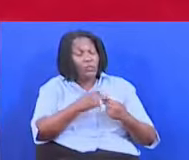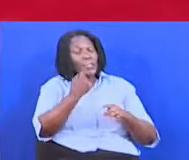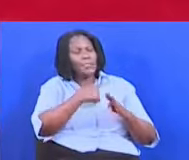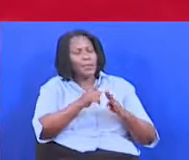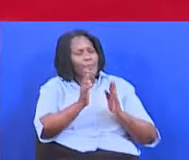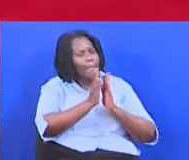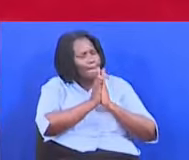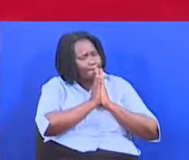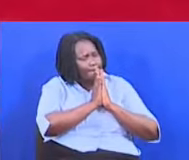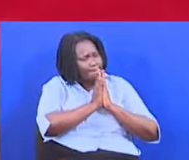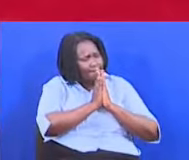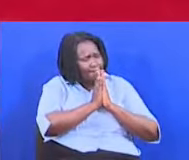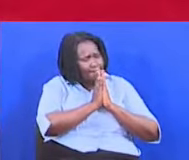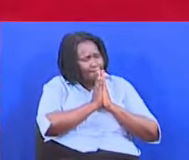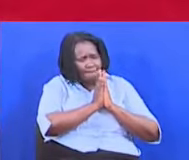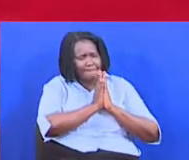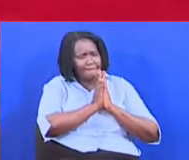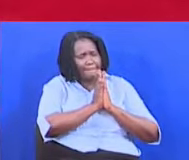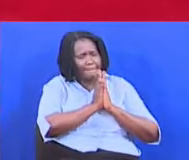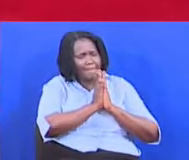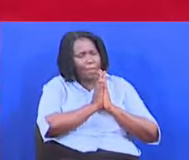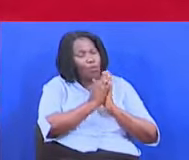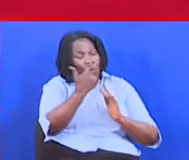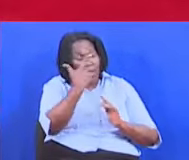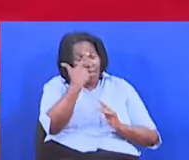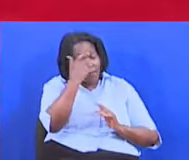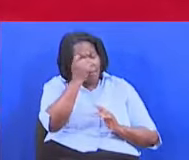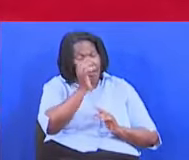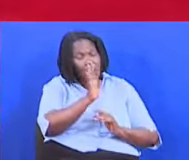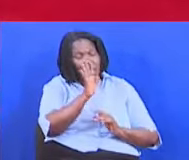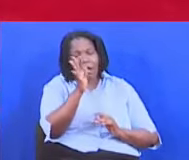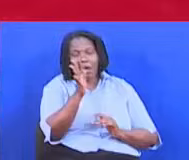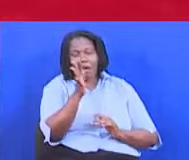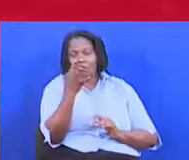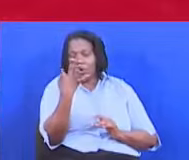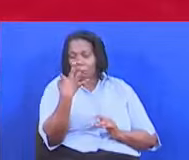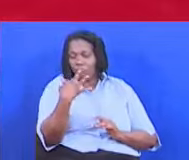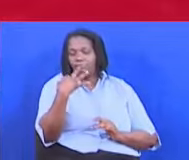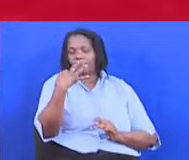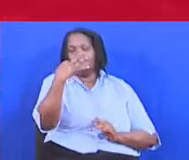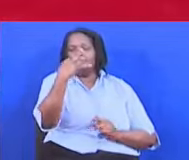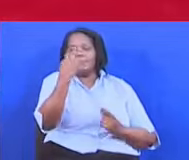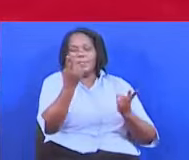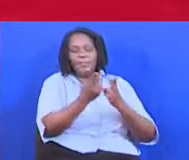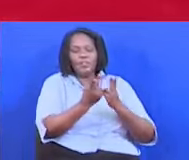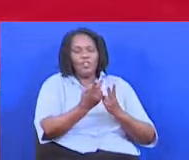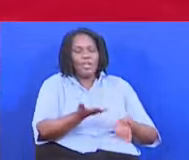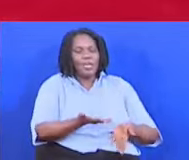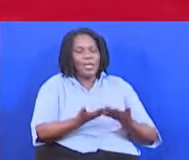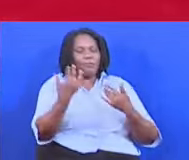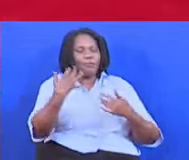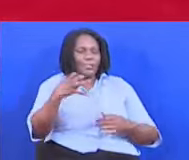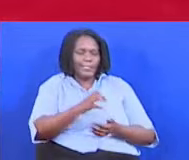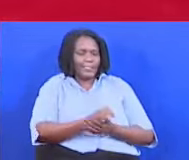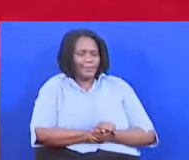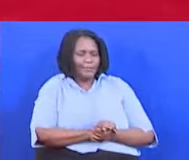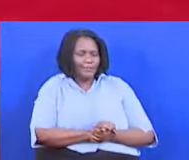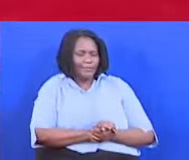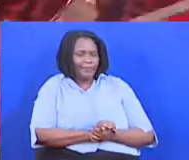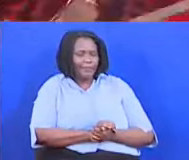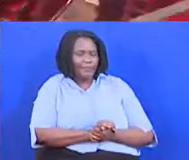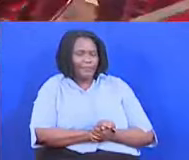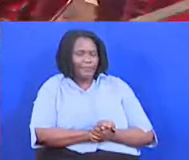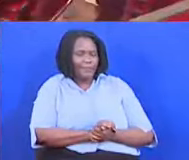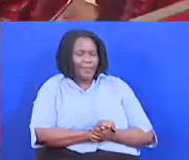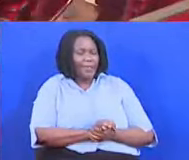Hassan, Rais wa Jamhuri ya Muungano wa Tanzania, kwa imani alionayo kwangu, na nimhakikishie Mheshimiwa Rais kwamba jukumu hili nitalifanya